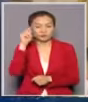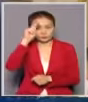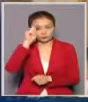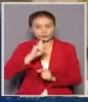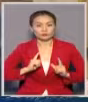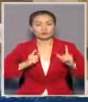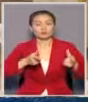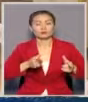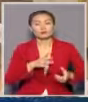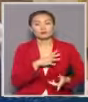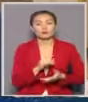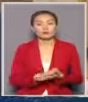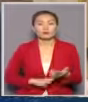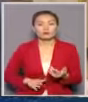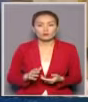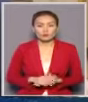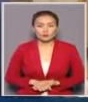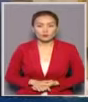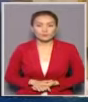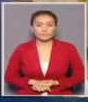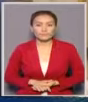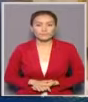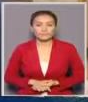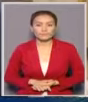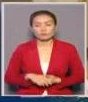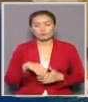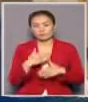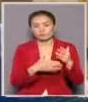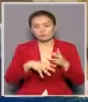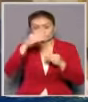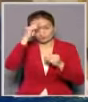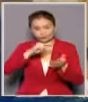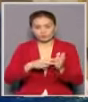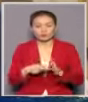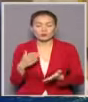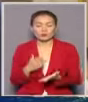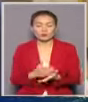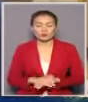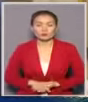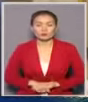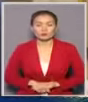түсіп тұрмын, және бұйырса сол жаққа баруға жоспарлаймын.